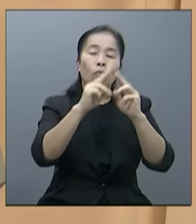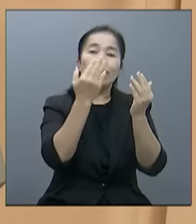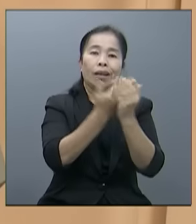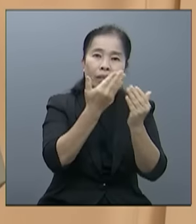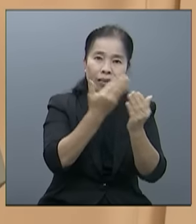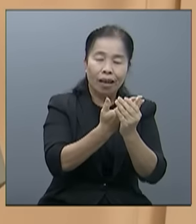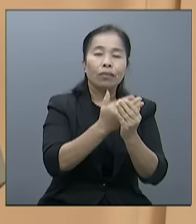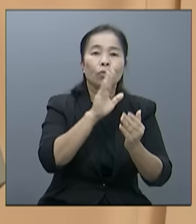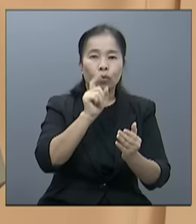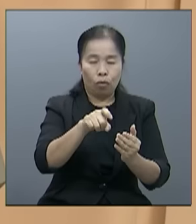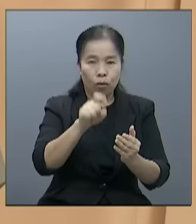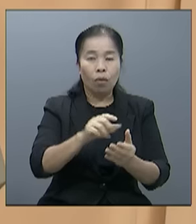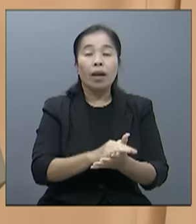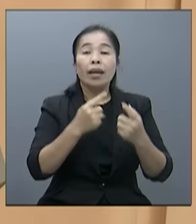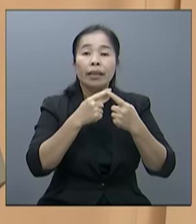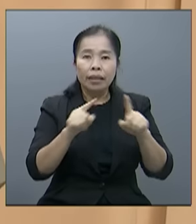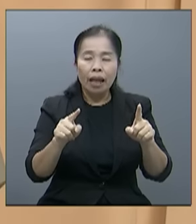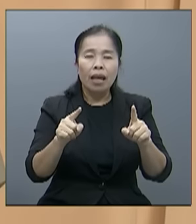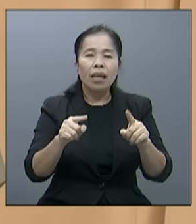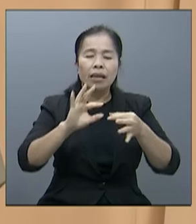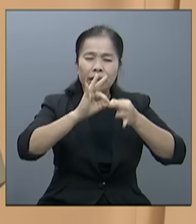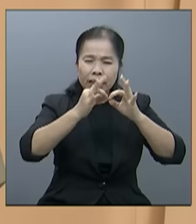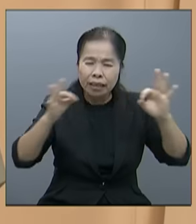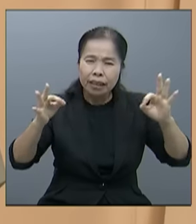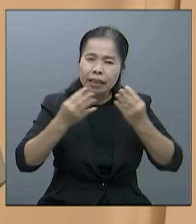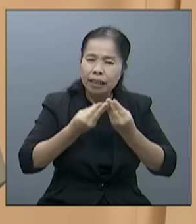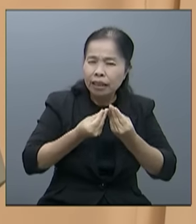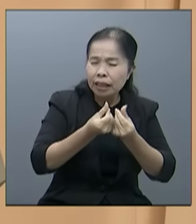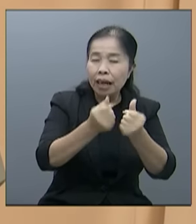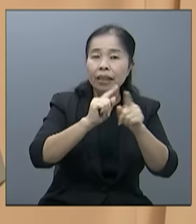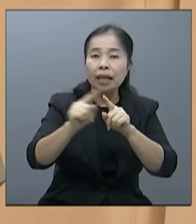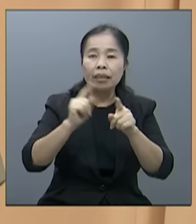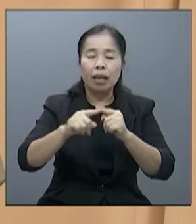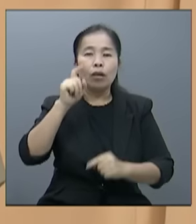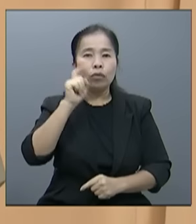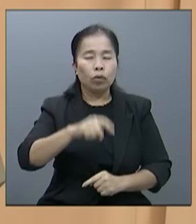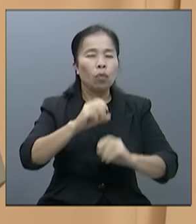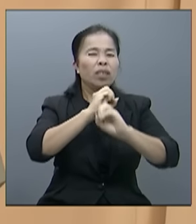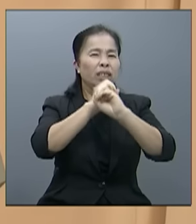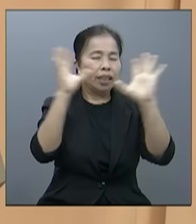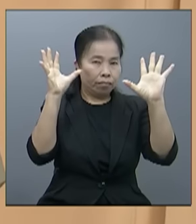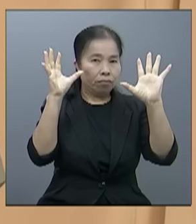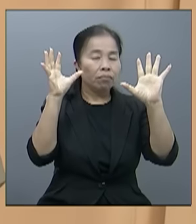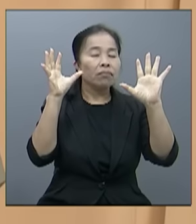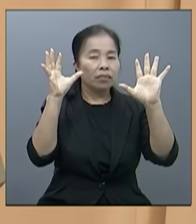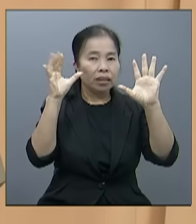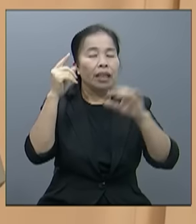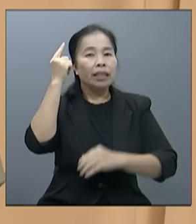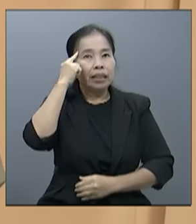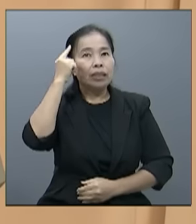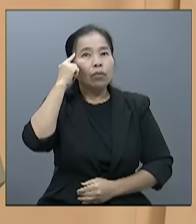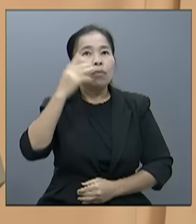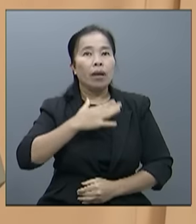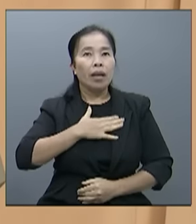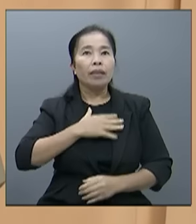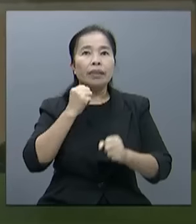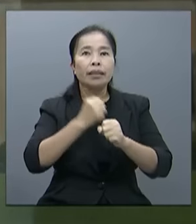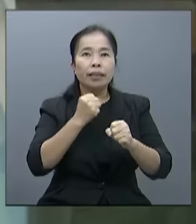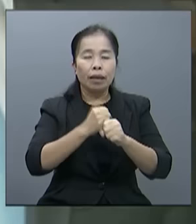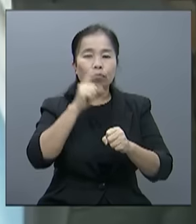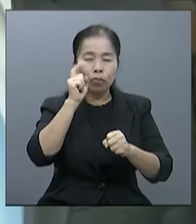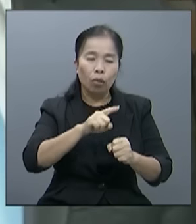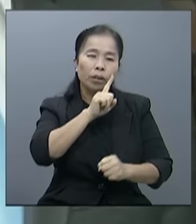นะคะแต่ว่าในเนื้อหารายละเอียดจะต้องมีความชัดเจนและได้ฟังความคิดเห็นอย่างต่อเนื่องค่